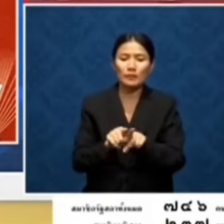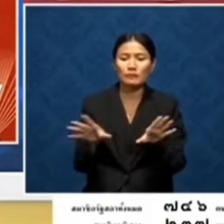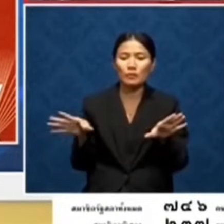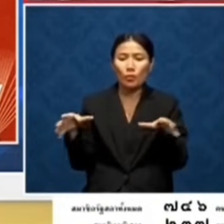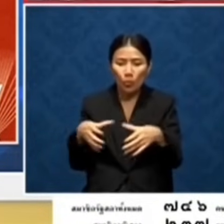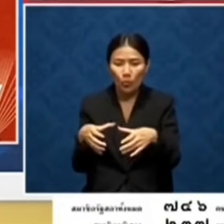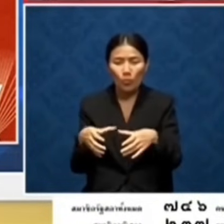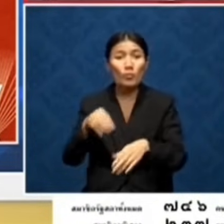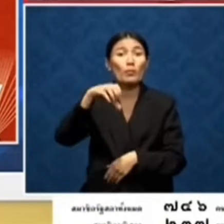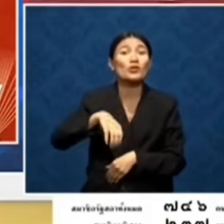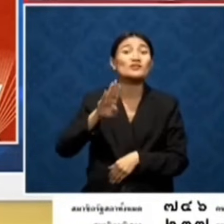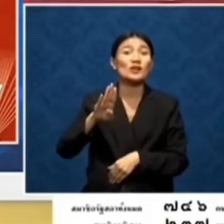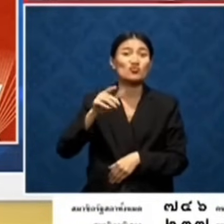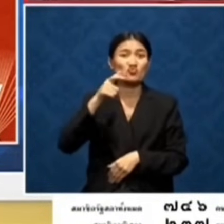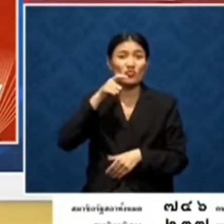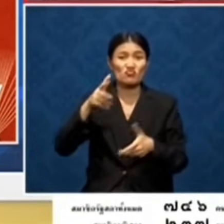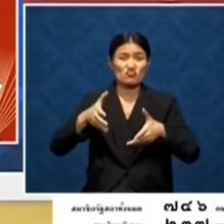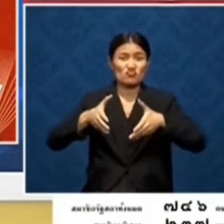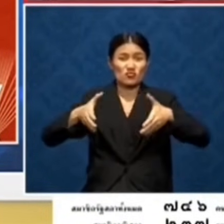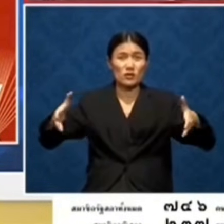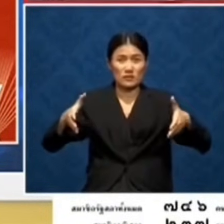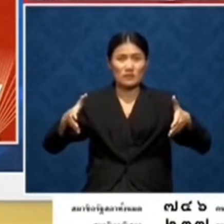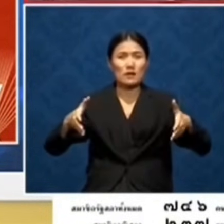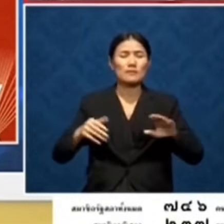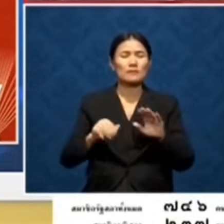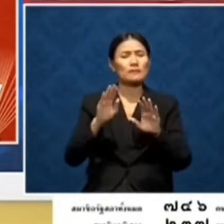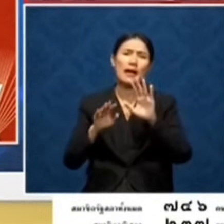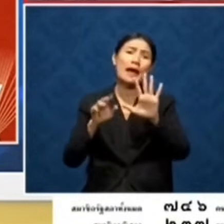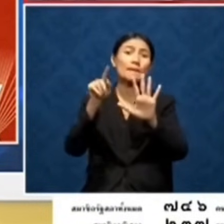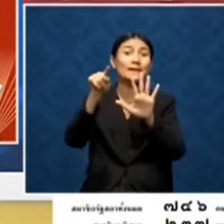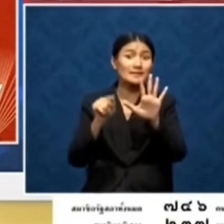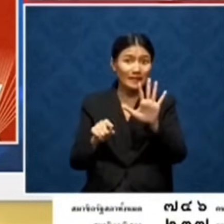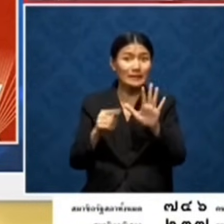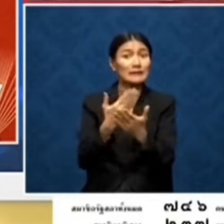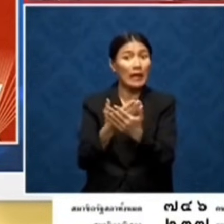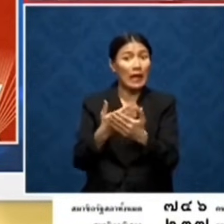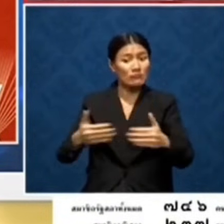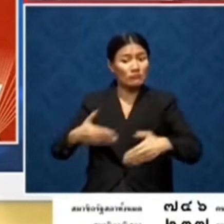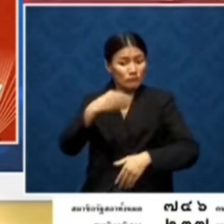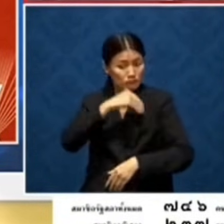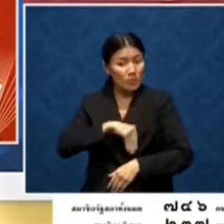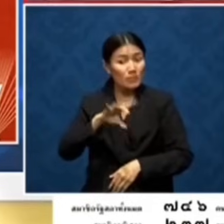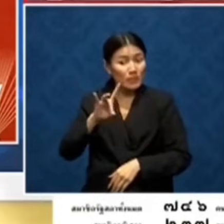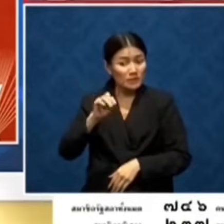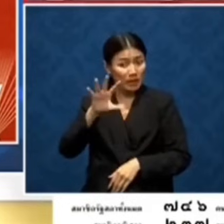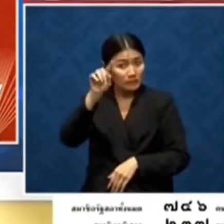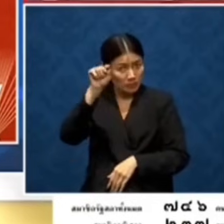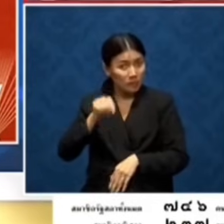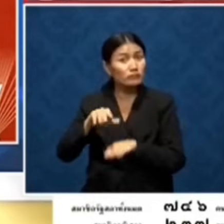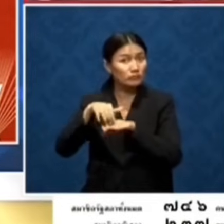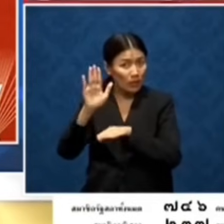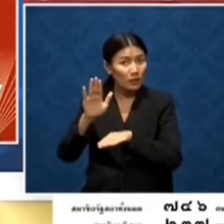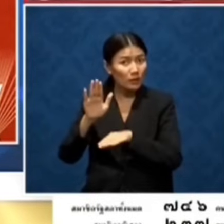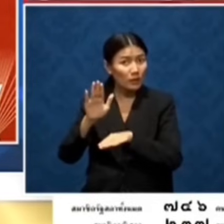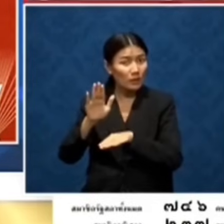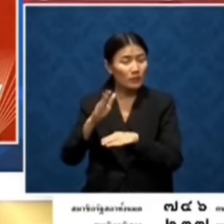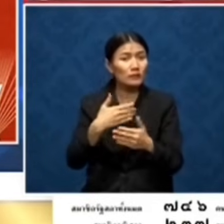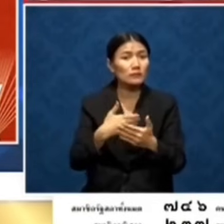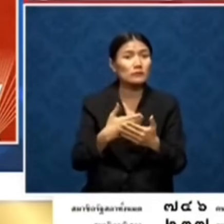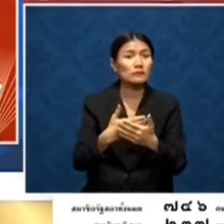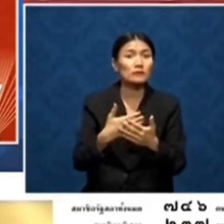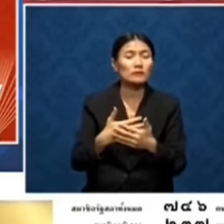ริษัทขนาดที่ใหญ่ที่สุด 5% กลับมีรายได้เป็นสัดส่วนมากกว่า 85% ของรายรับทั้งหมด